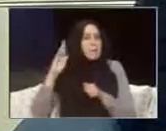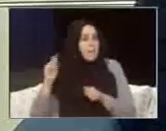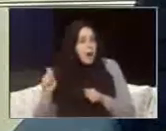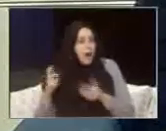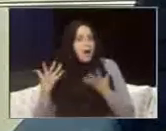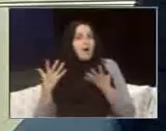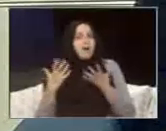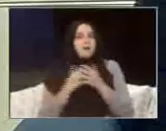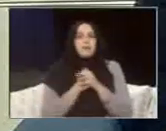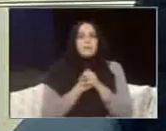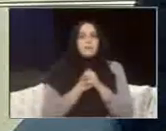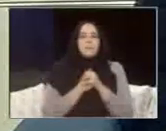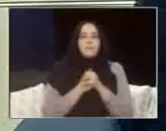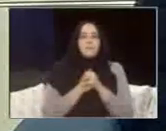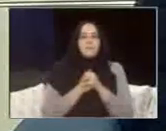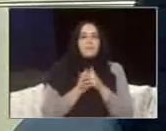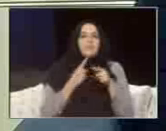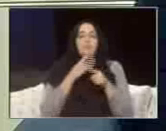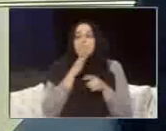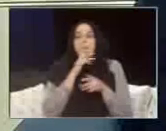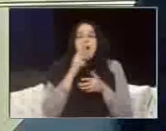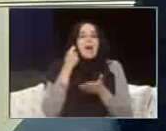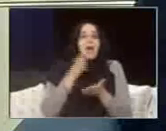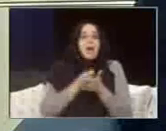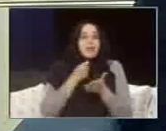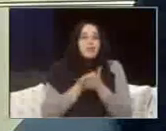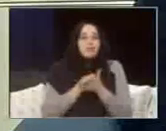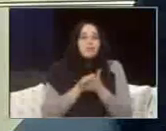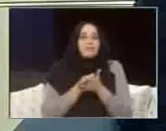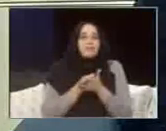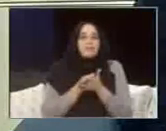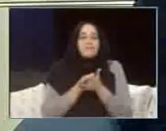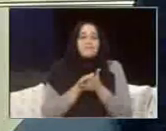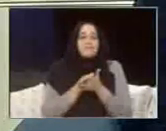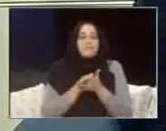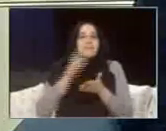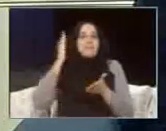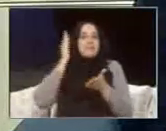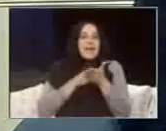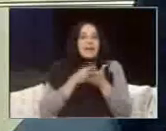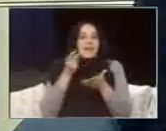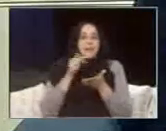على ذلك بلي ما نقدرش نشري طوموبيل بهذيك لا توتاليتي تاع لاسون.